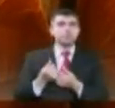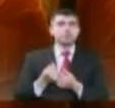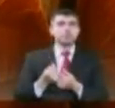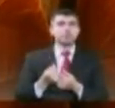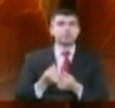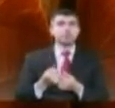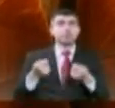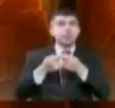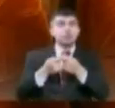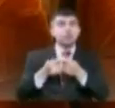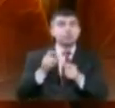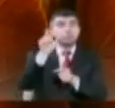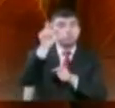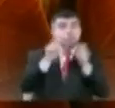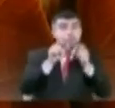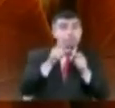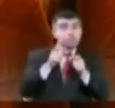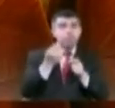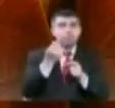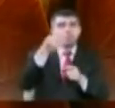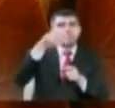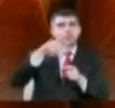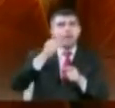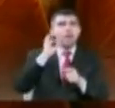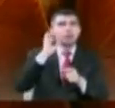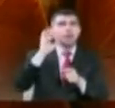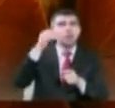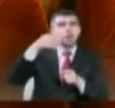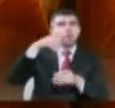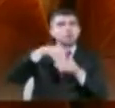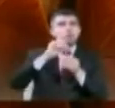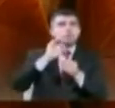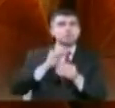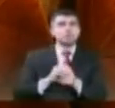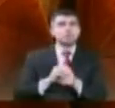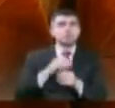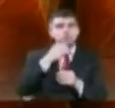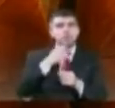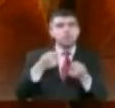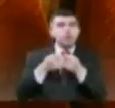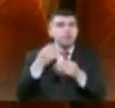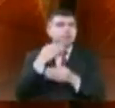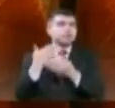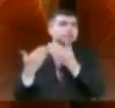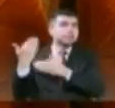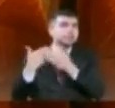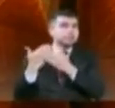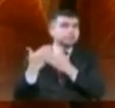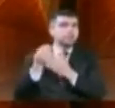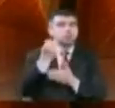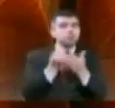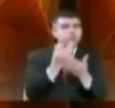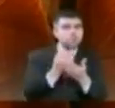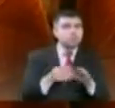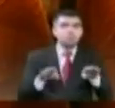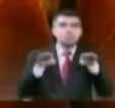تبني كتقول بأن عندها باش تبني. ومع ذلك الحالات بناء على الحالات السابقة والحالات اللي طارئ الآن